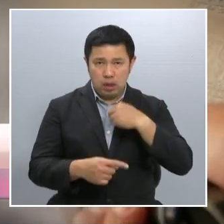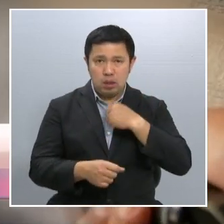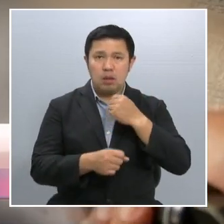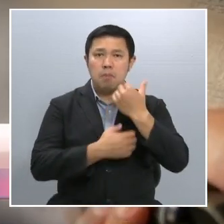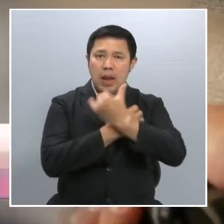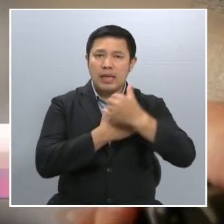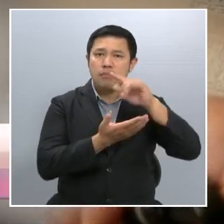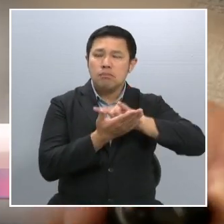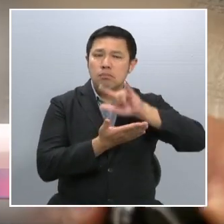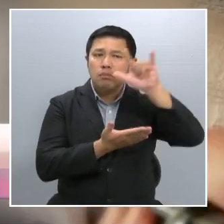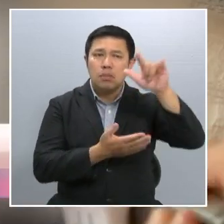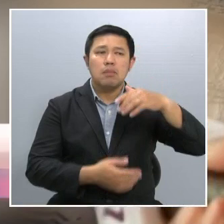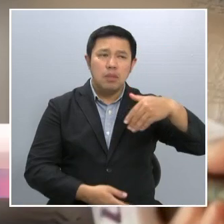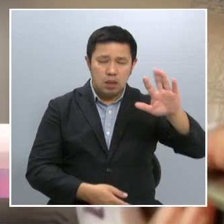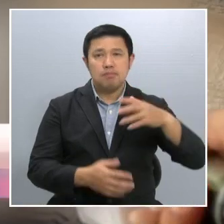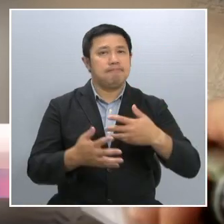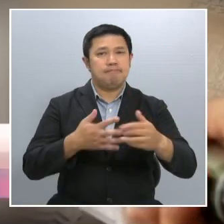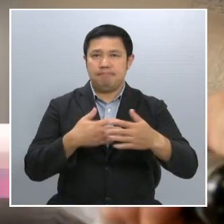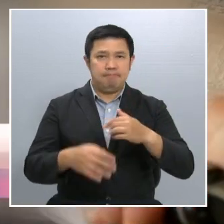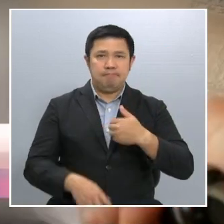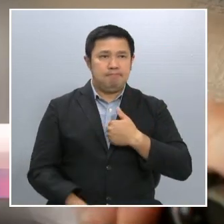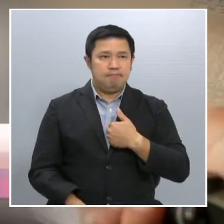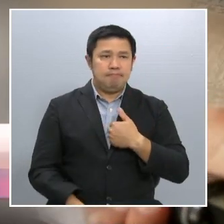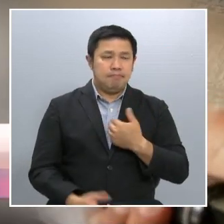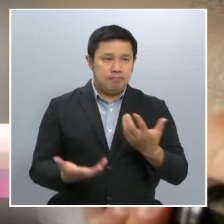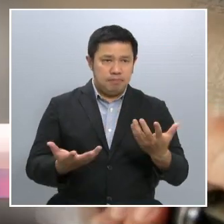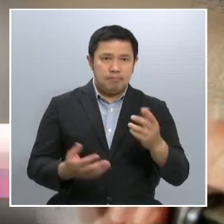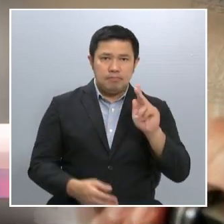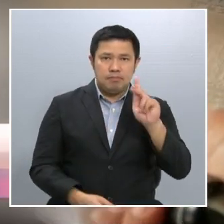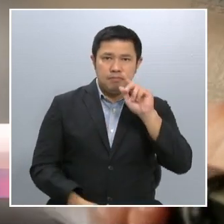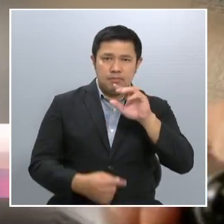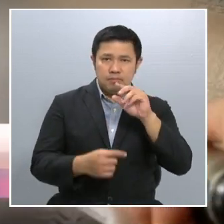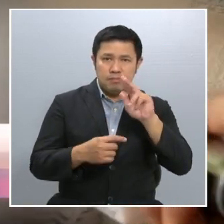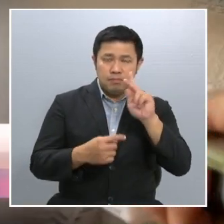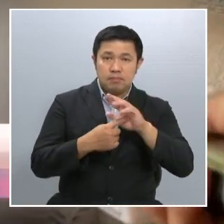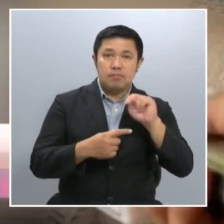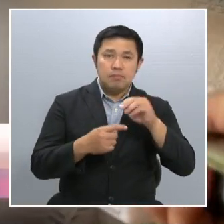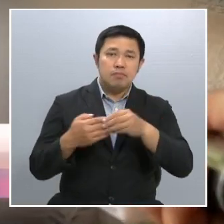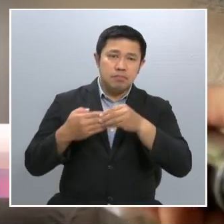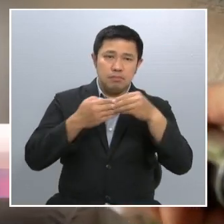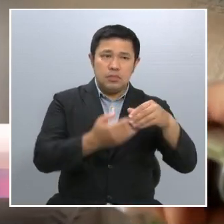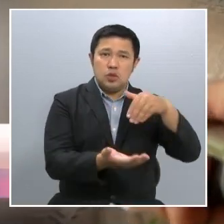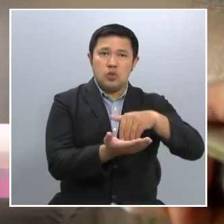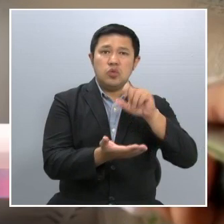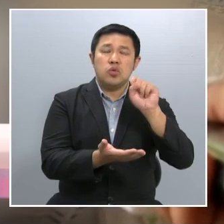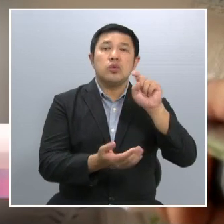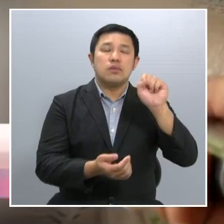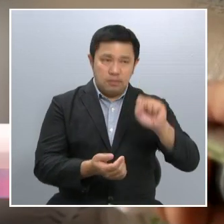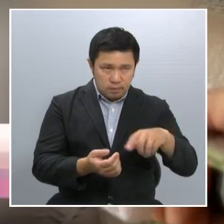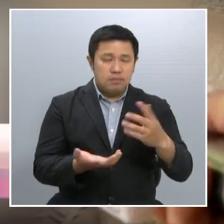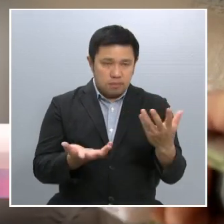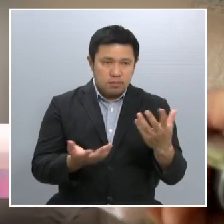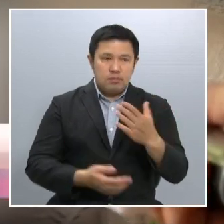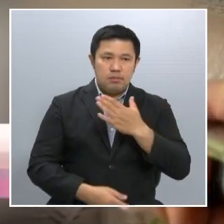ประเทศนะครับแต่ก็ไม่เป็นไรยังไงก็ตามคุณกันก็ต้องพาหนูมาร้องที่ศูนย์อยู่ดีนะครับดังนั้น